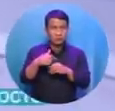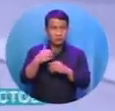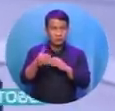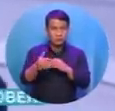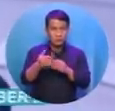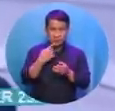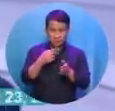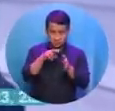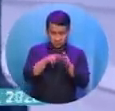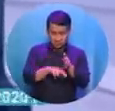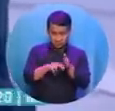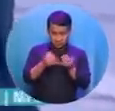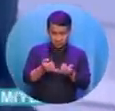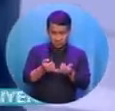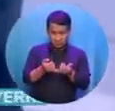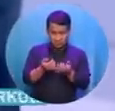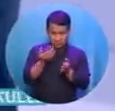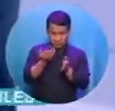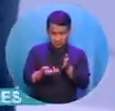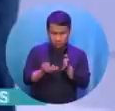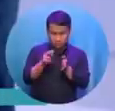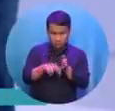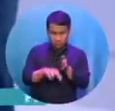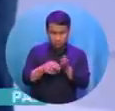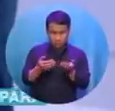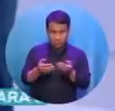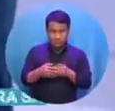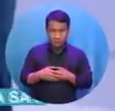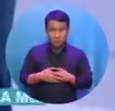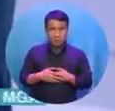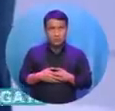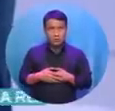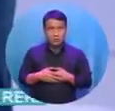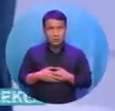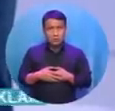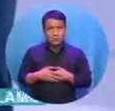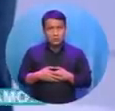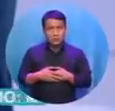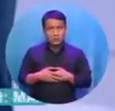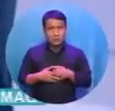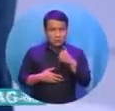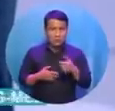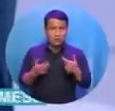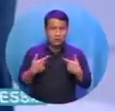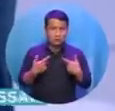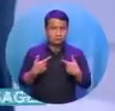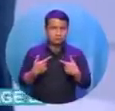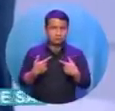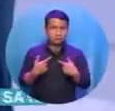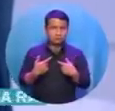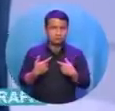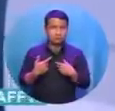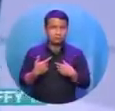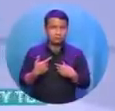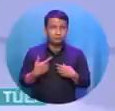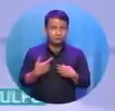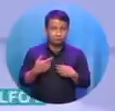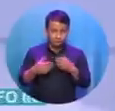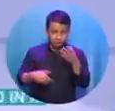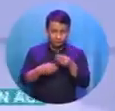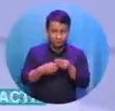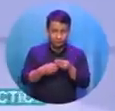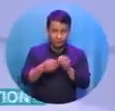Nakaburo ho pa ba si nanay ngayon o nailibing na po? Nakaburo pa po siya dun sa court namin. Okay. Magdadagdag po